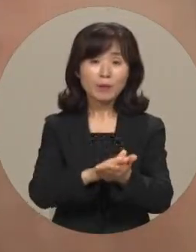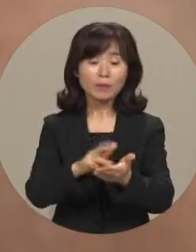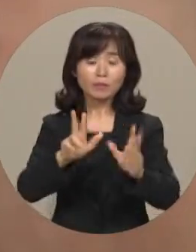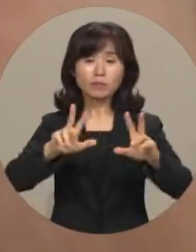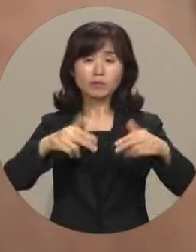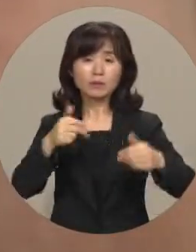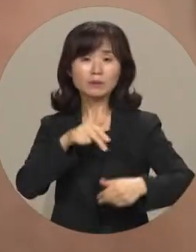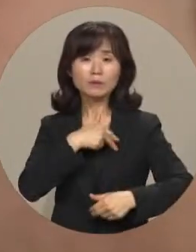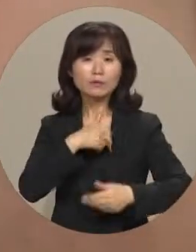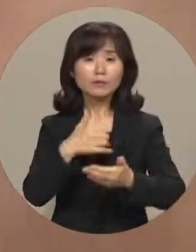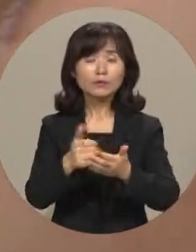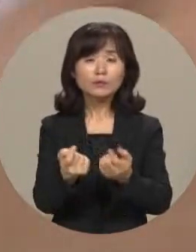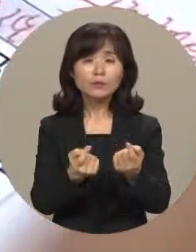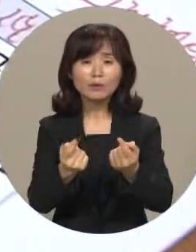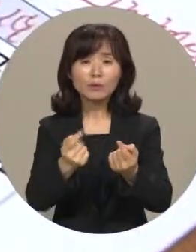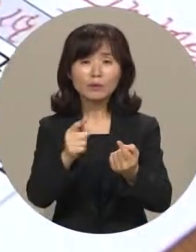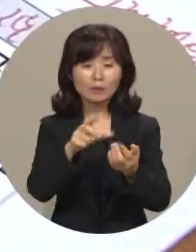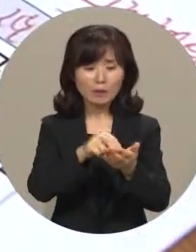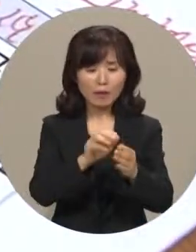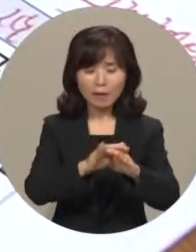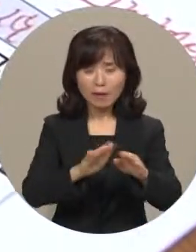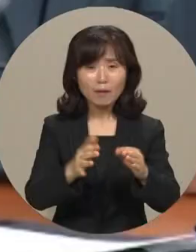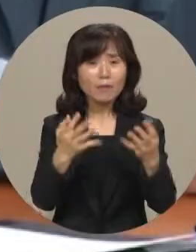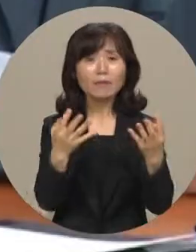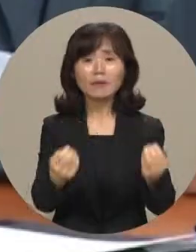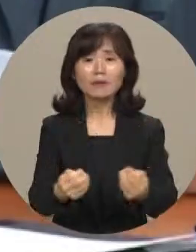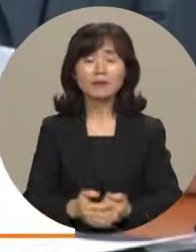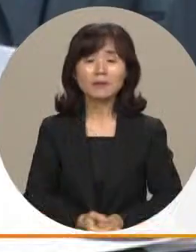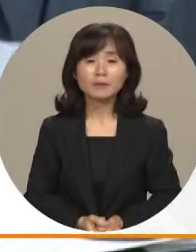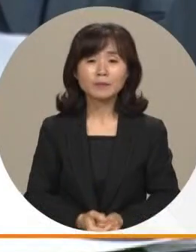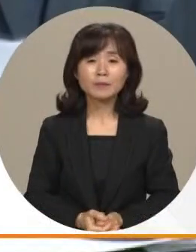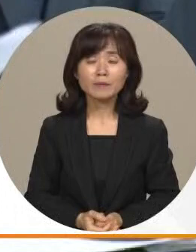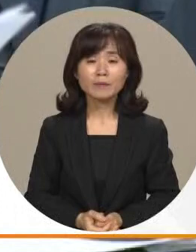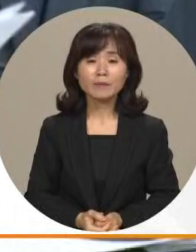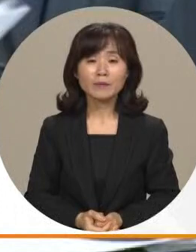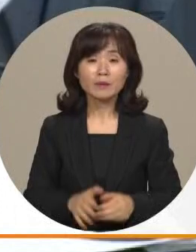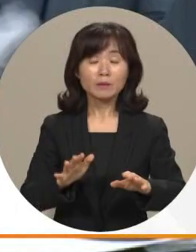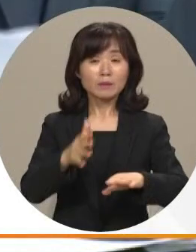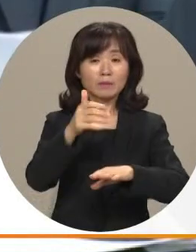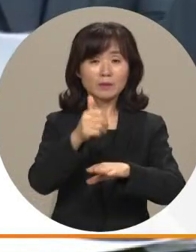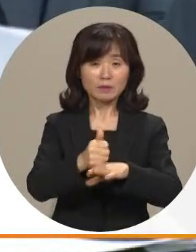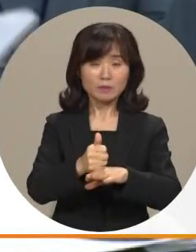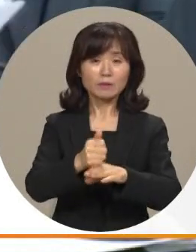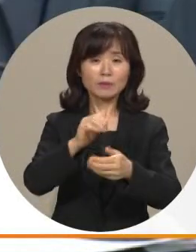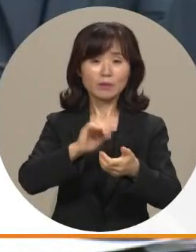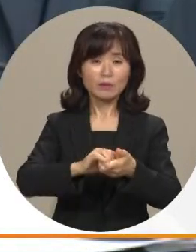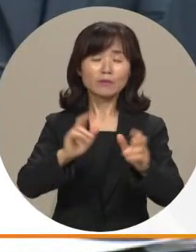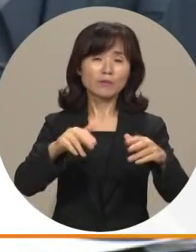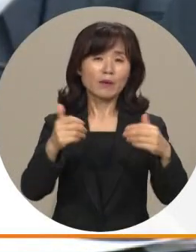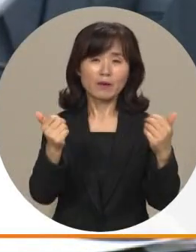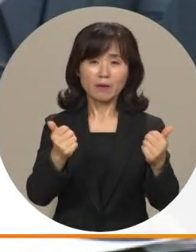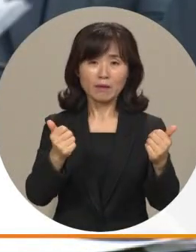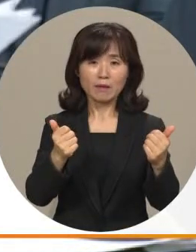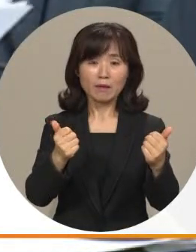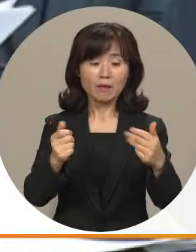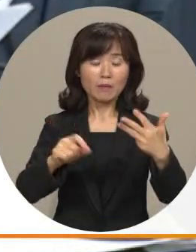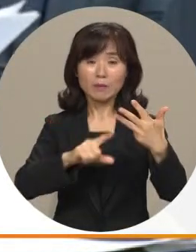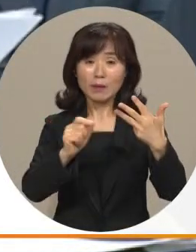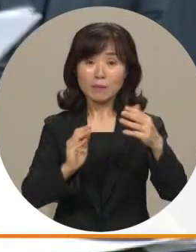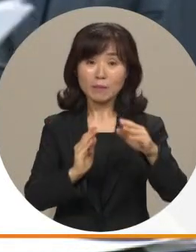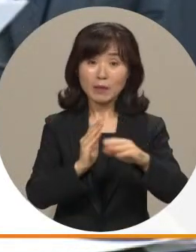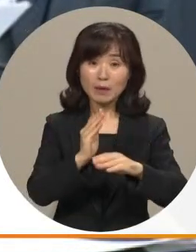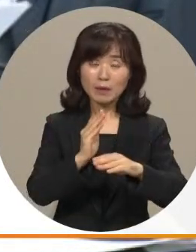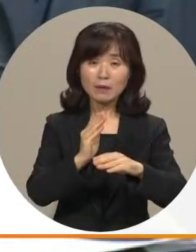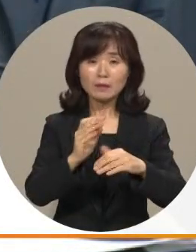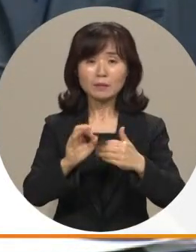등 우선순위로 다룰 사안도 많기 때문입니다 이번은 마지막 정기국회이기 때문에 8월을 넘기게